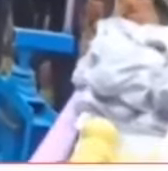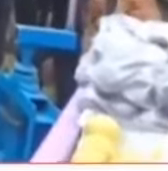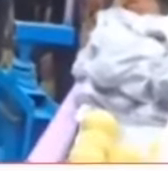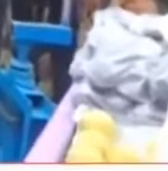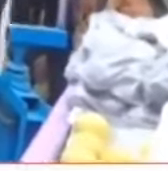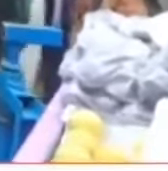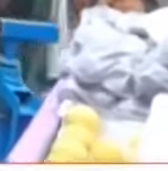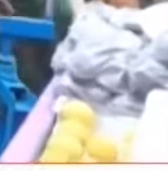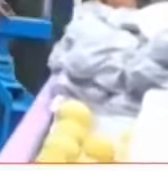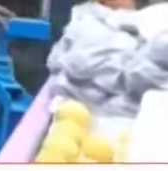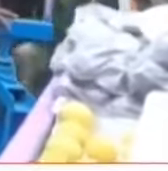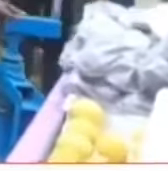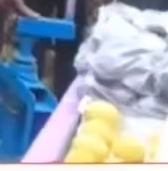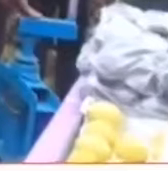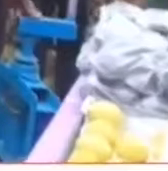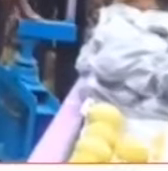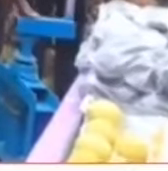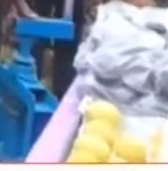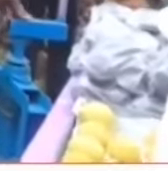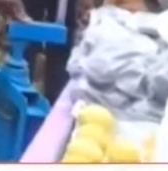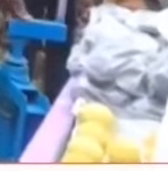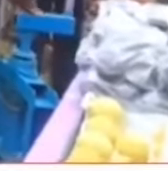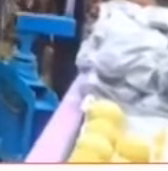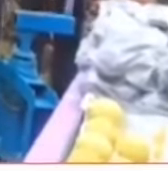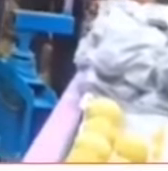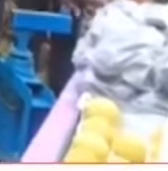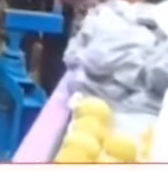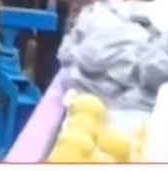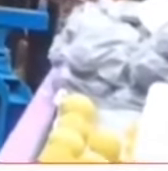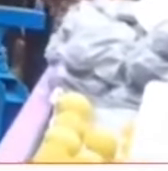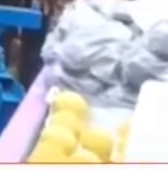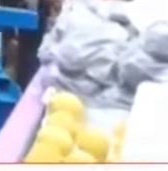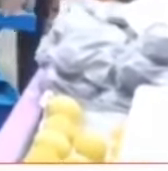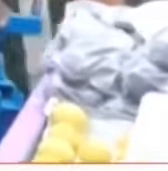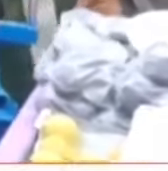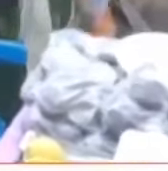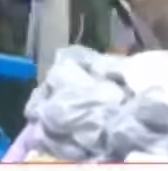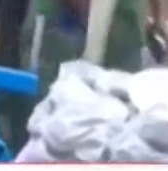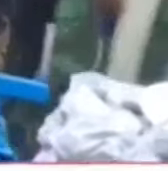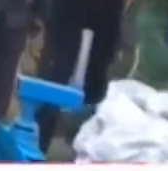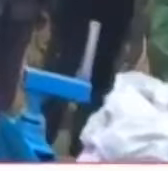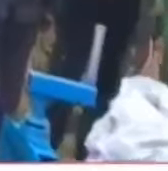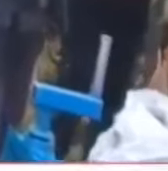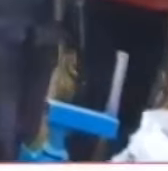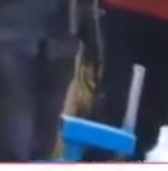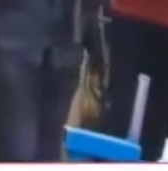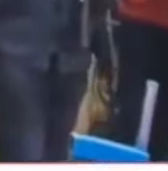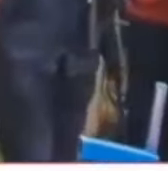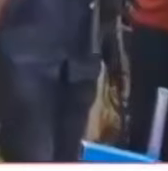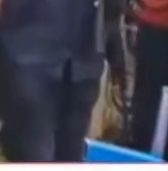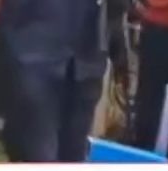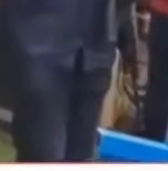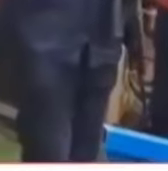Kaweesa Kigozi atujulira nti twajjayo maama. Buno babuti buku.